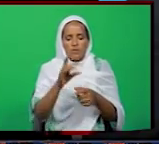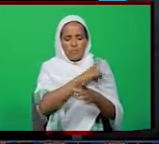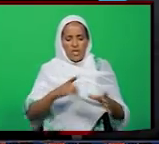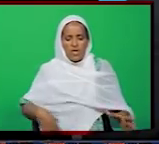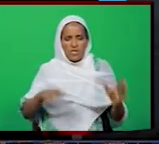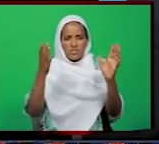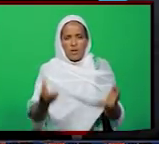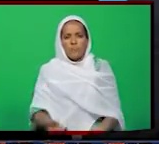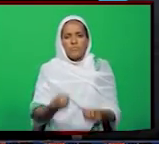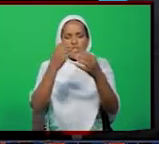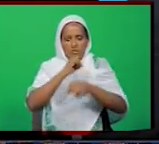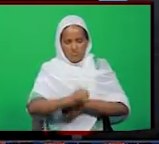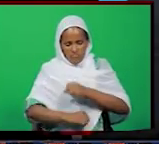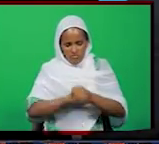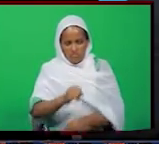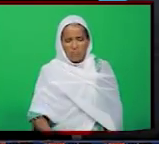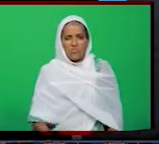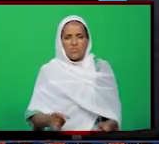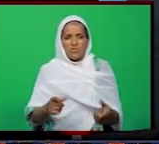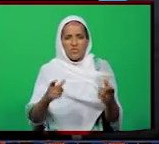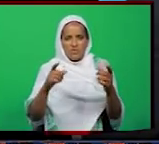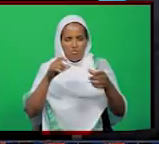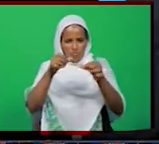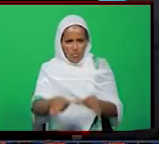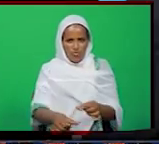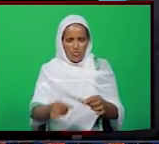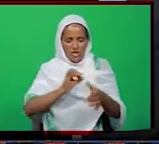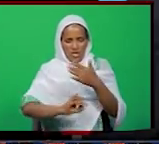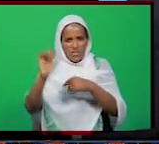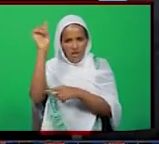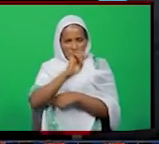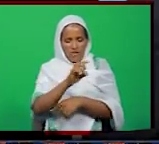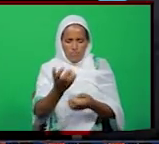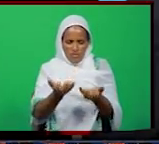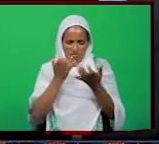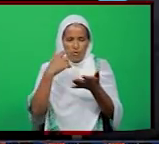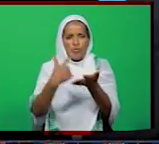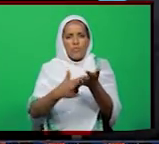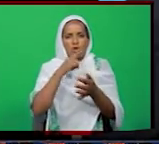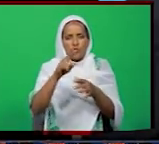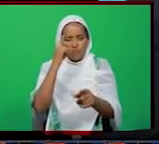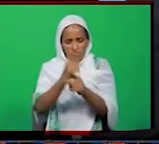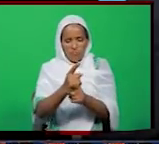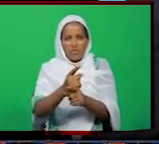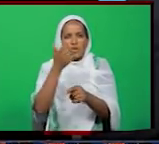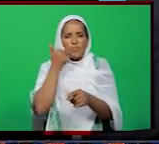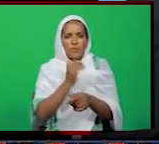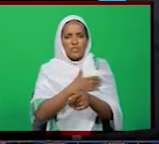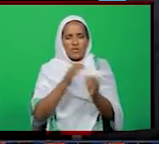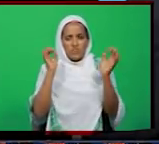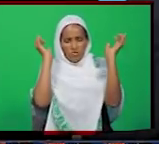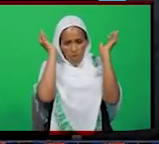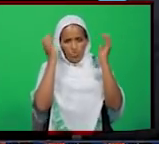በምእመናን ብዛት ተጨንቀው ነው የሚውሉ የልደታ ዕለት። የሚፈለገውም ይሄ ነው። እርግጥ ነው እመቤታችን